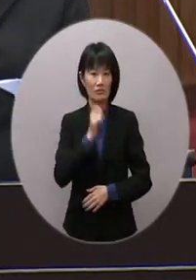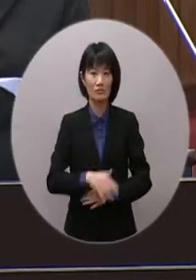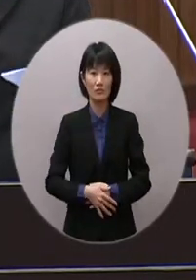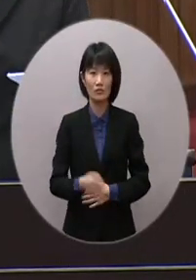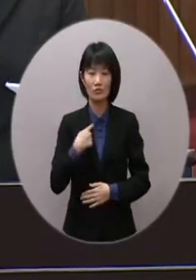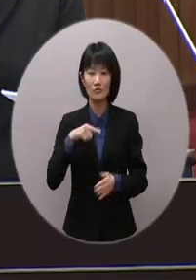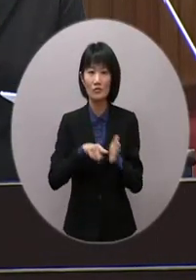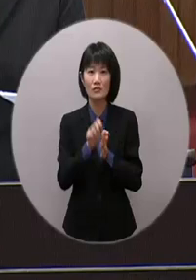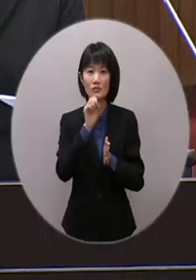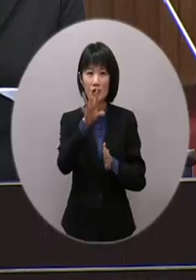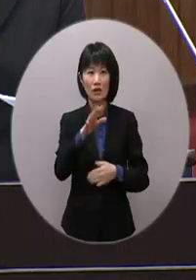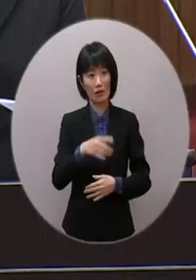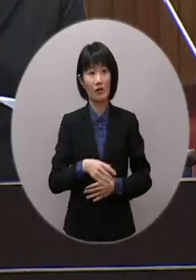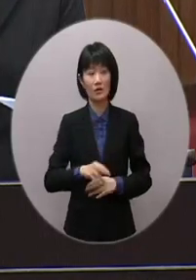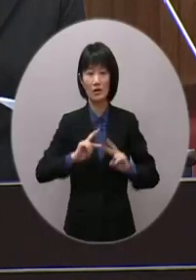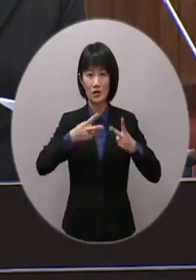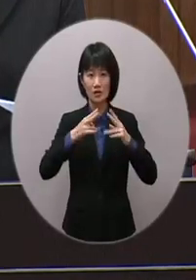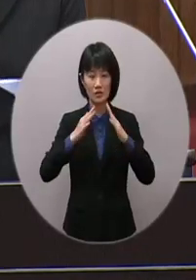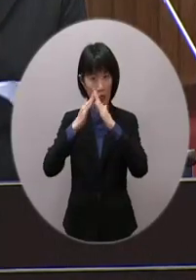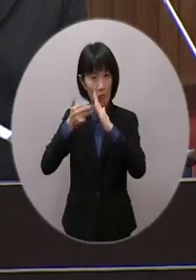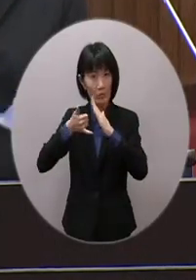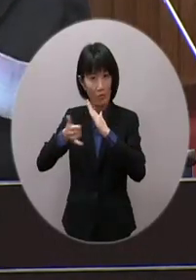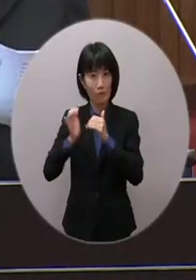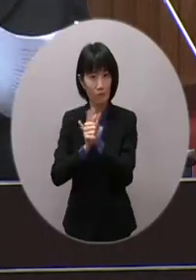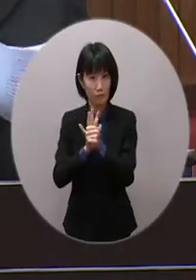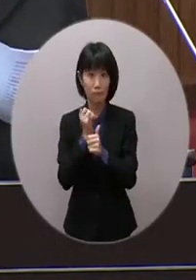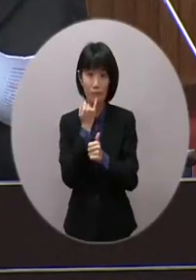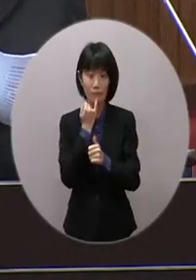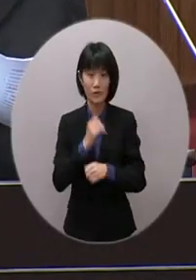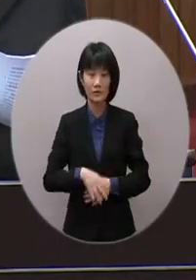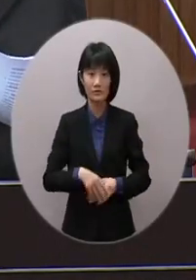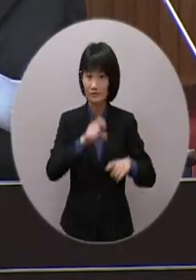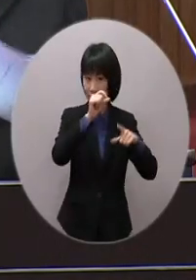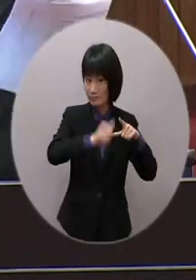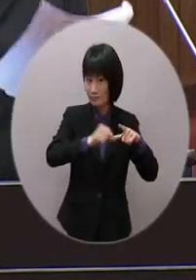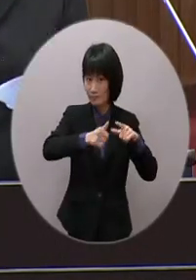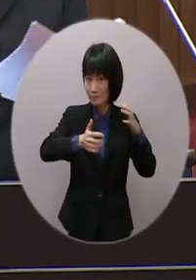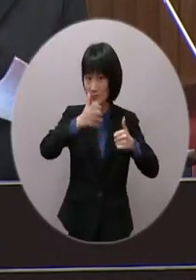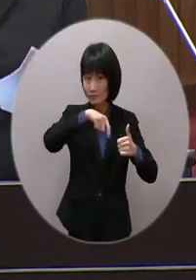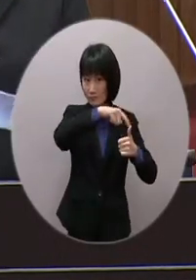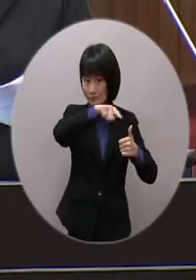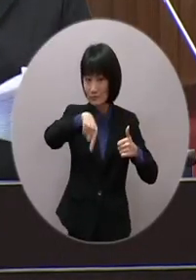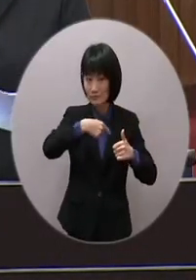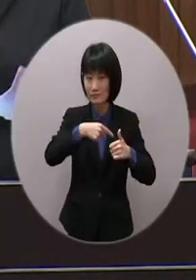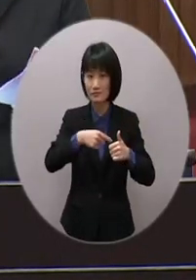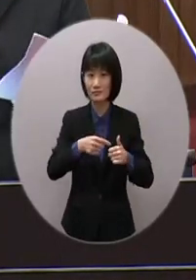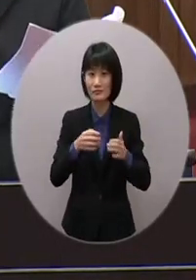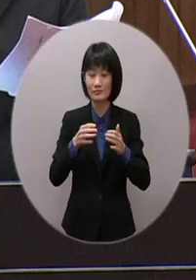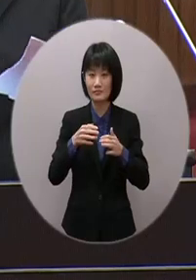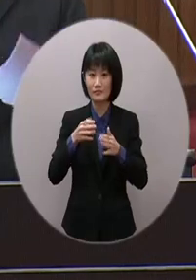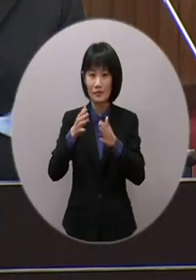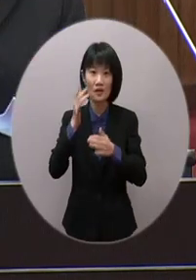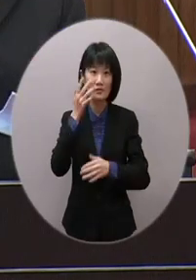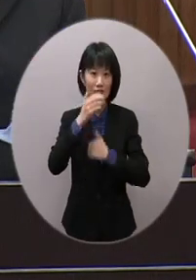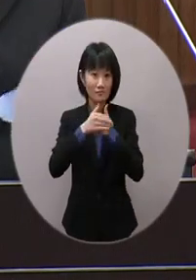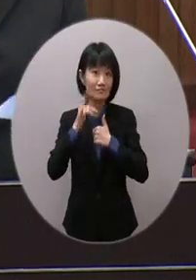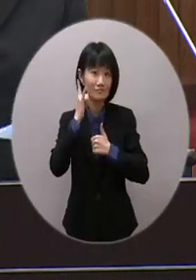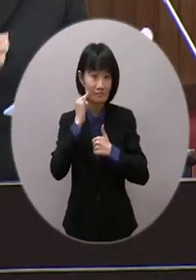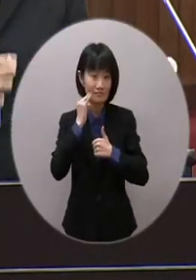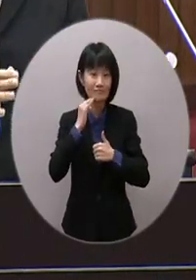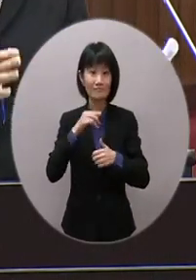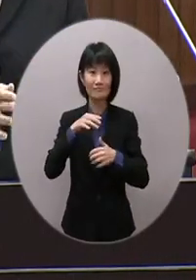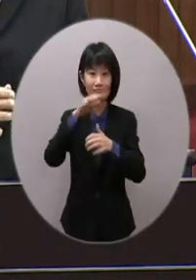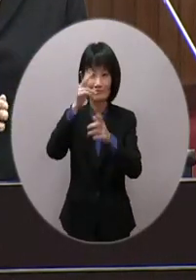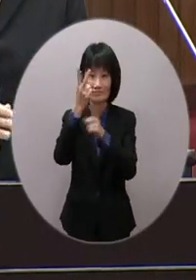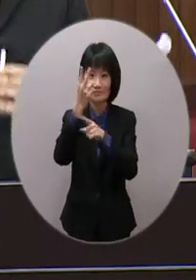场就说，那我们来走居家服务的模式好了，我们那么由企业雇用2-3位保姆，然后